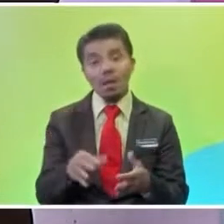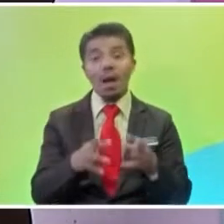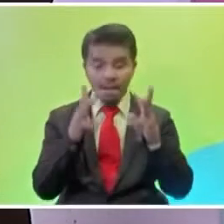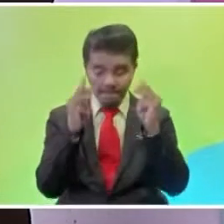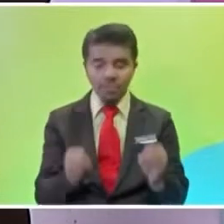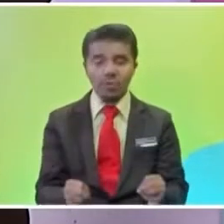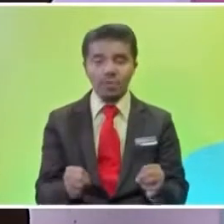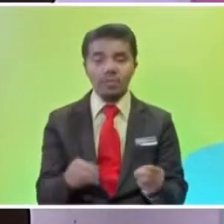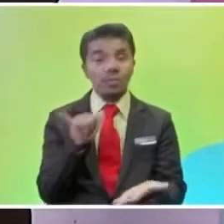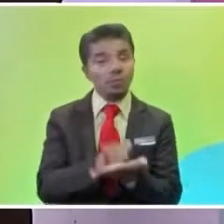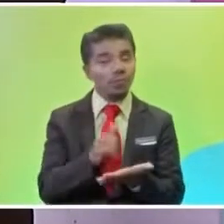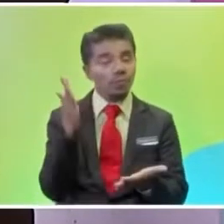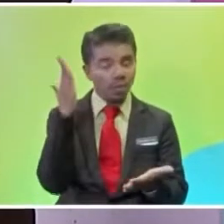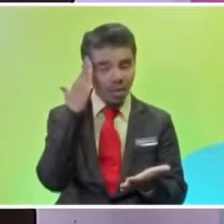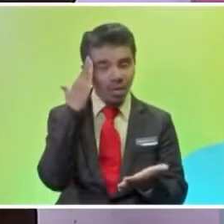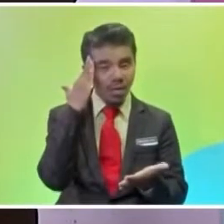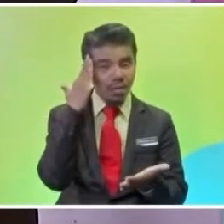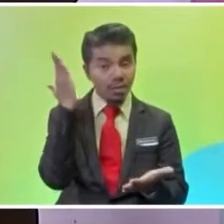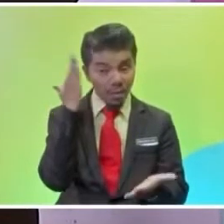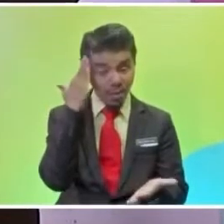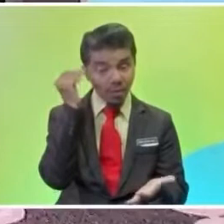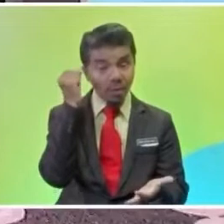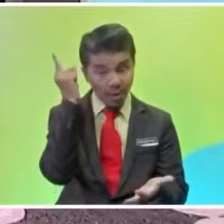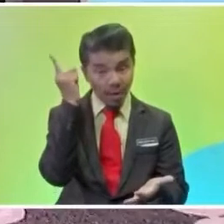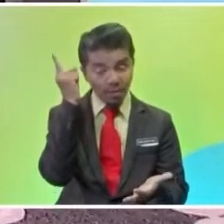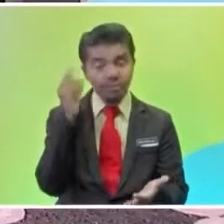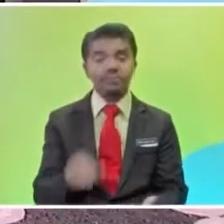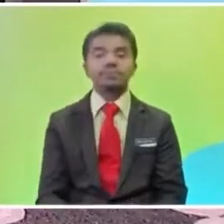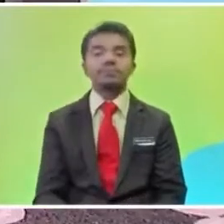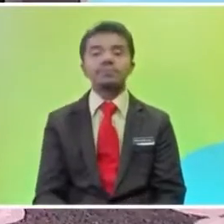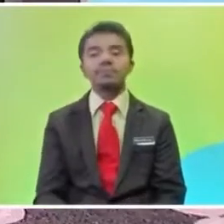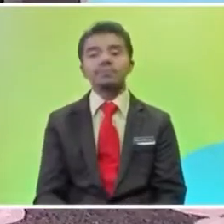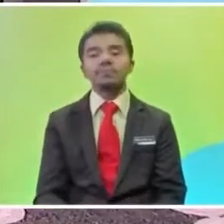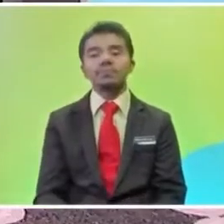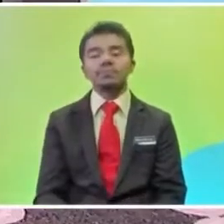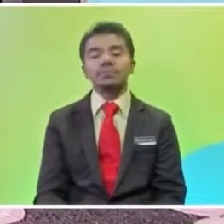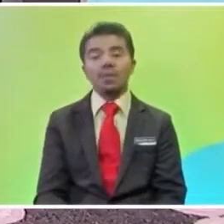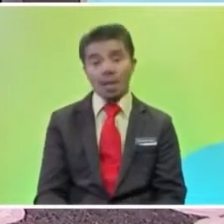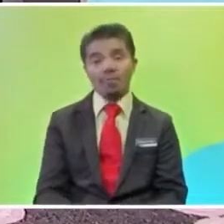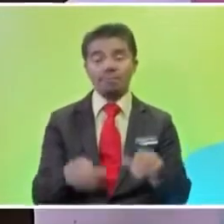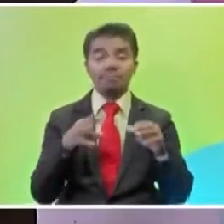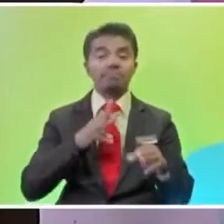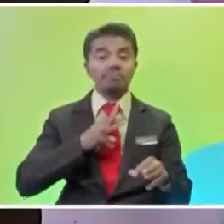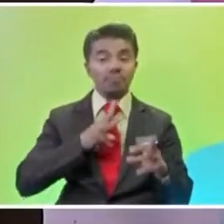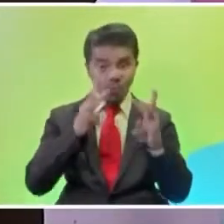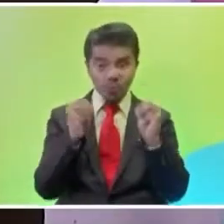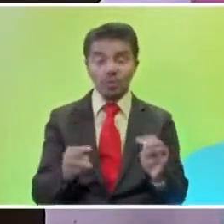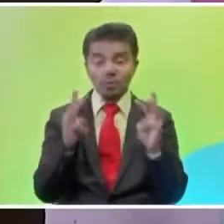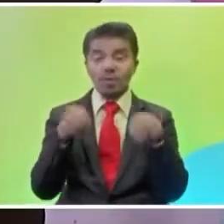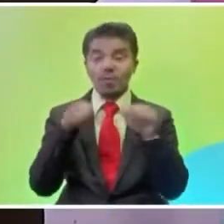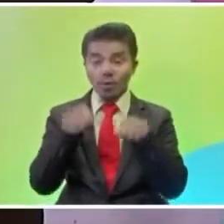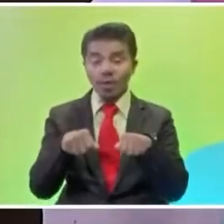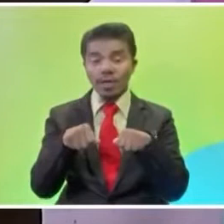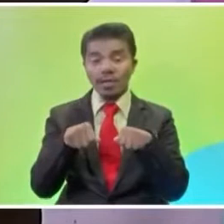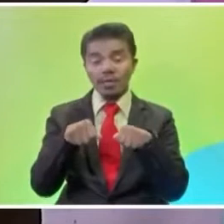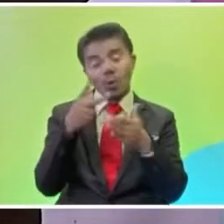pengetahuan mereka jadi pengetahuan mereka itu mungkin ditafsirkan dengan kata-kata mereka Jadi kita sebagai guru sebagai